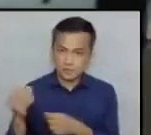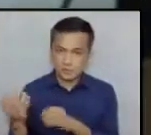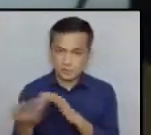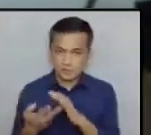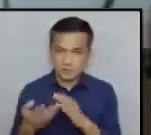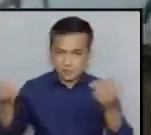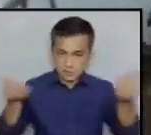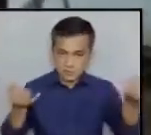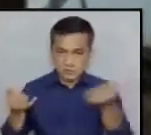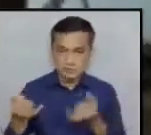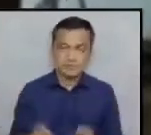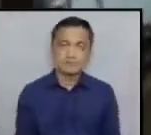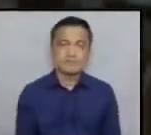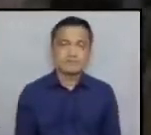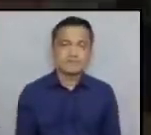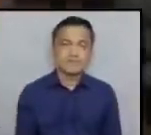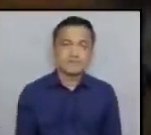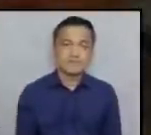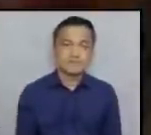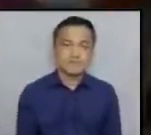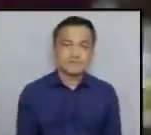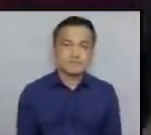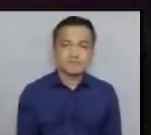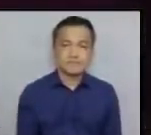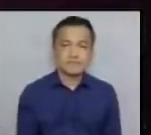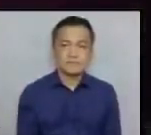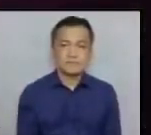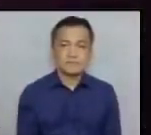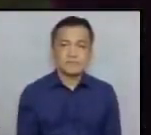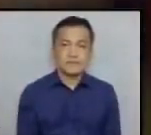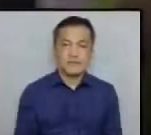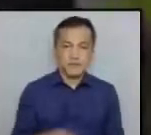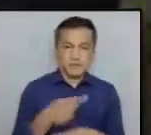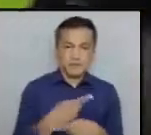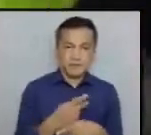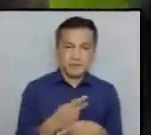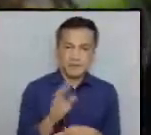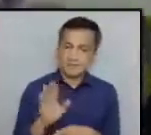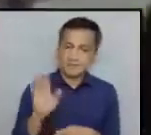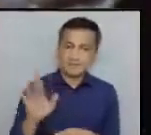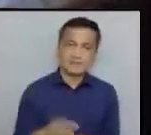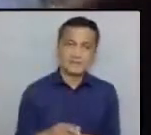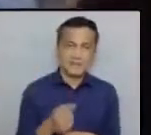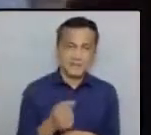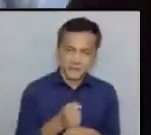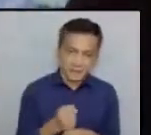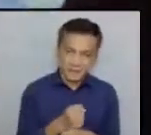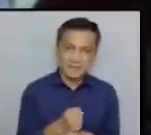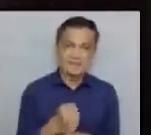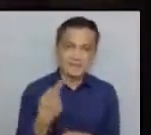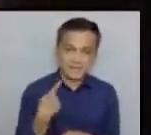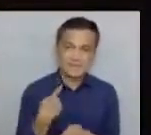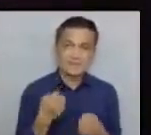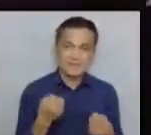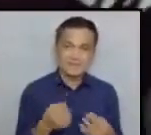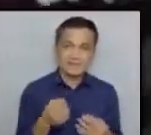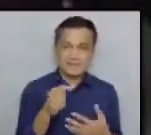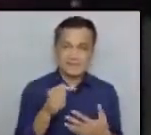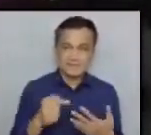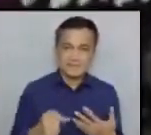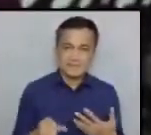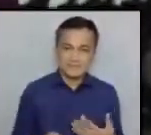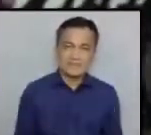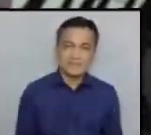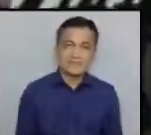po. So ayun po, mga produkto po nila yan. Meron po tayong kape dyan. Meron tayo napakadami, yes, Sino po mga pwede pumunta